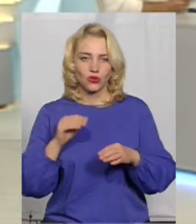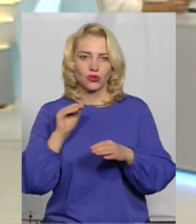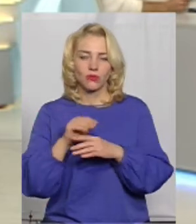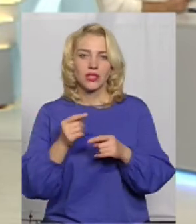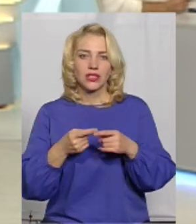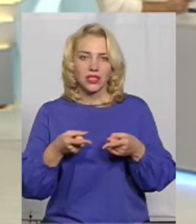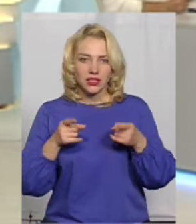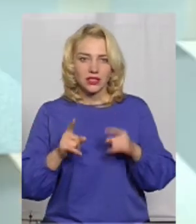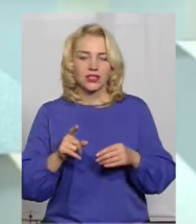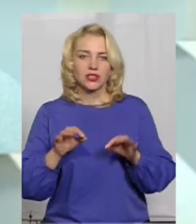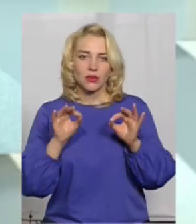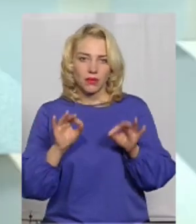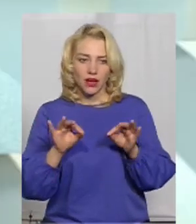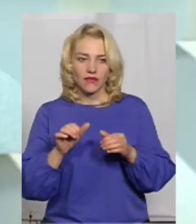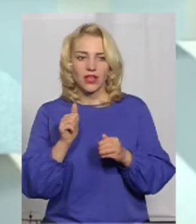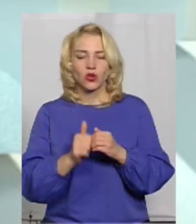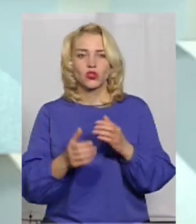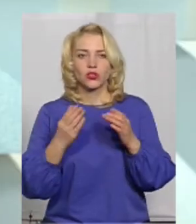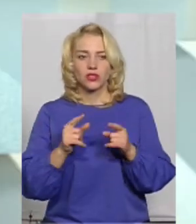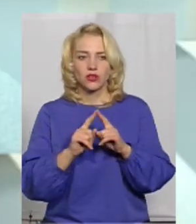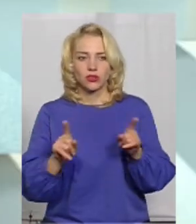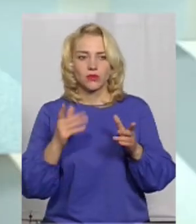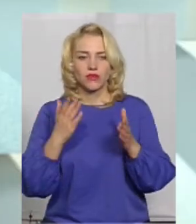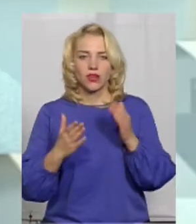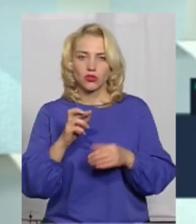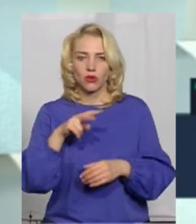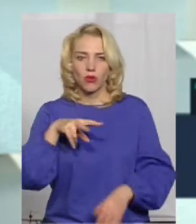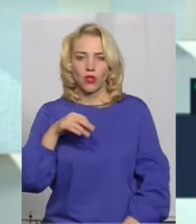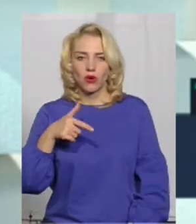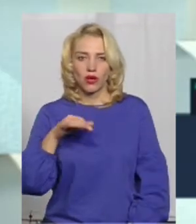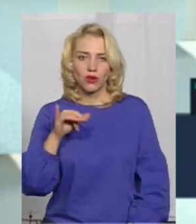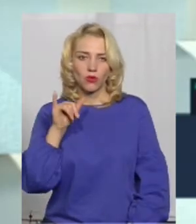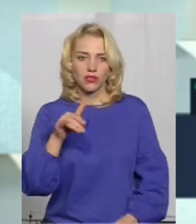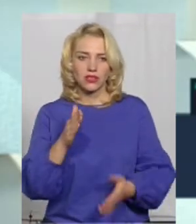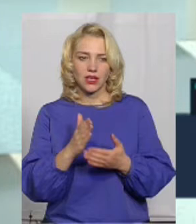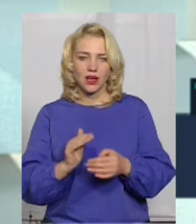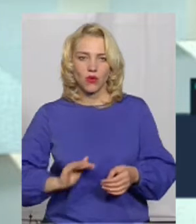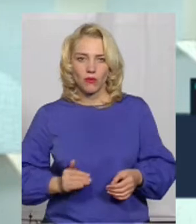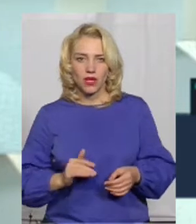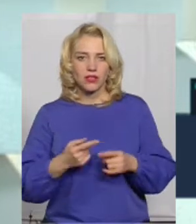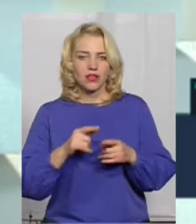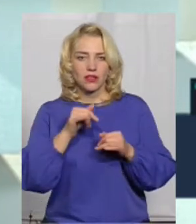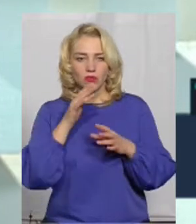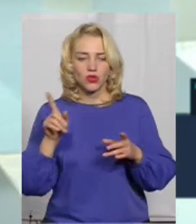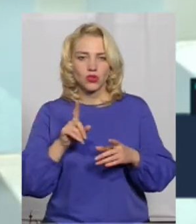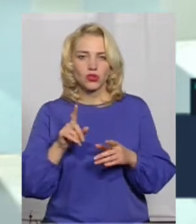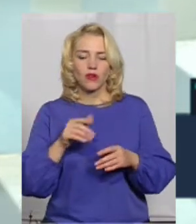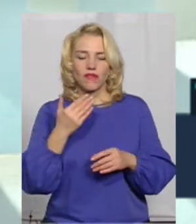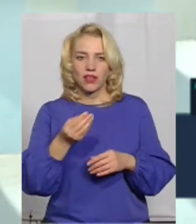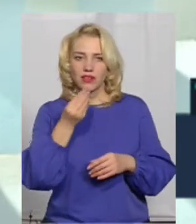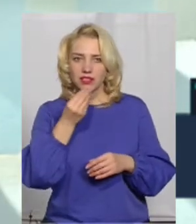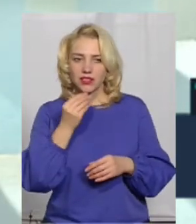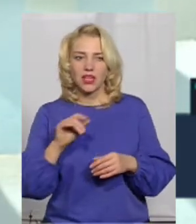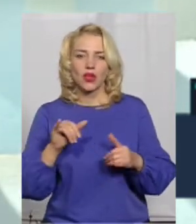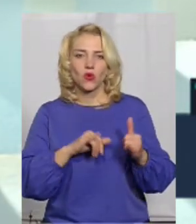дійсно правда. Кожного дня, особливо якщо ти блогер, у вас просто компанія, ви не можете публікувати, що ви їсте, що ви робите і